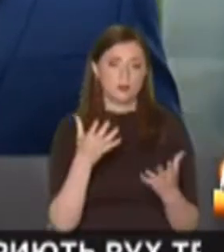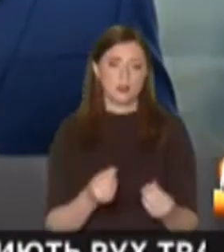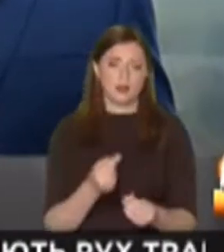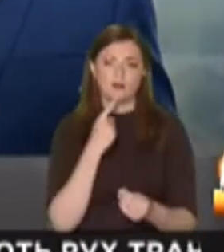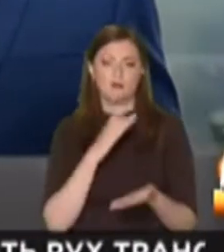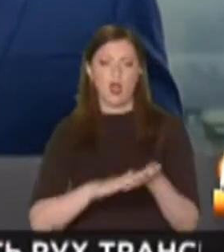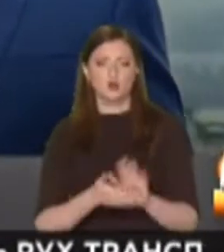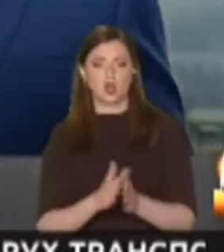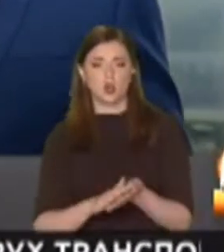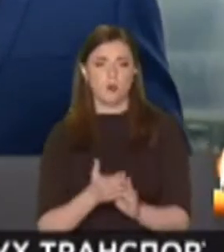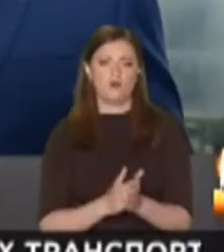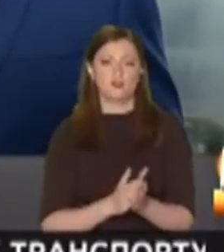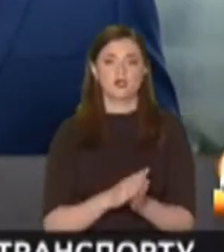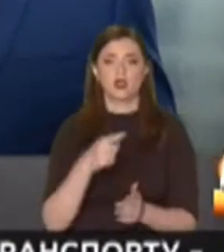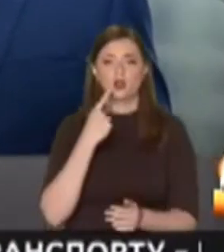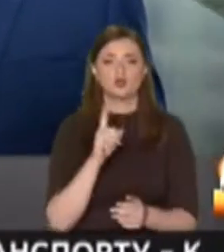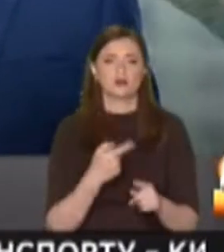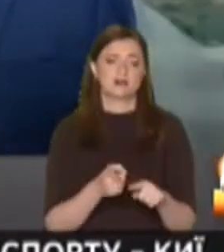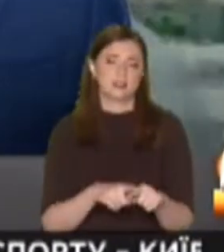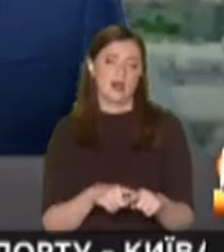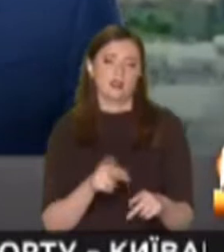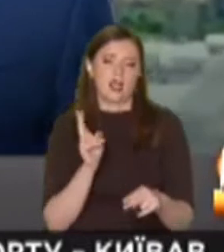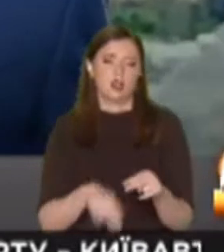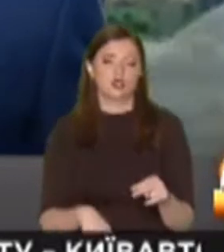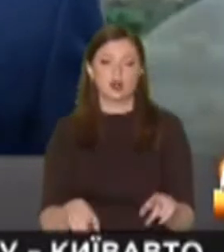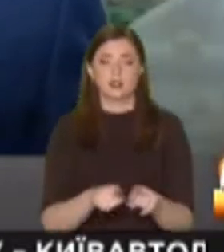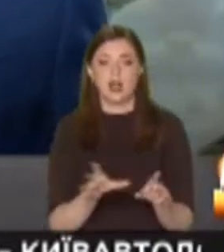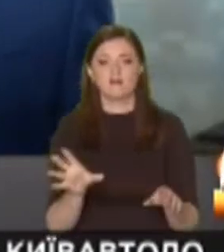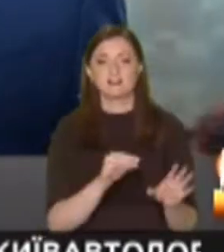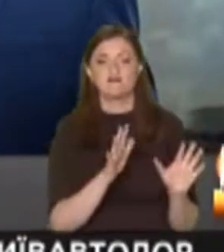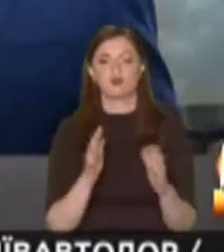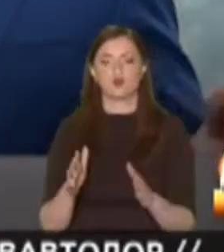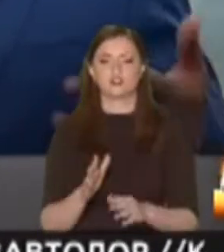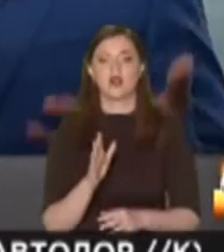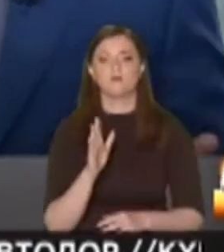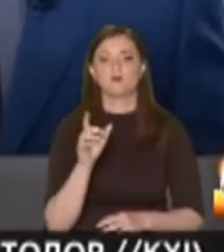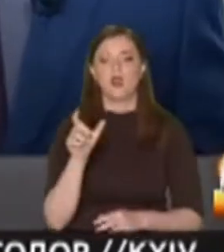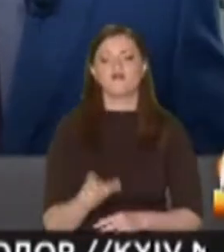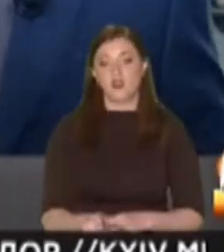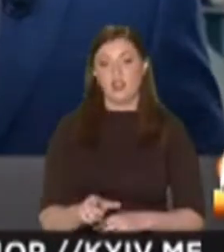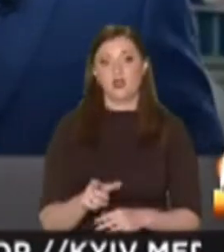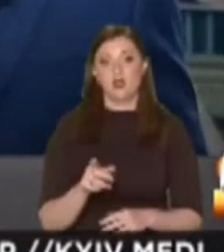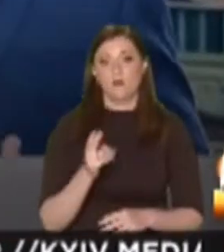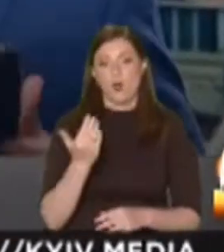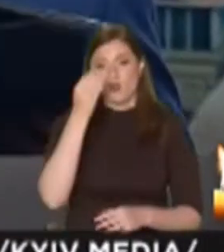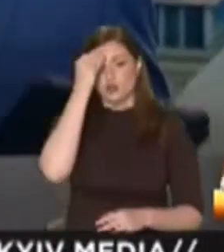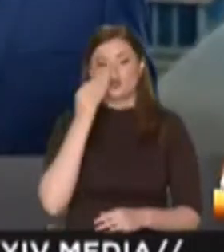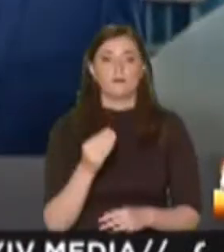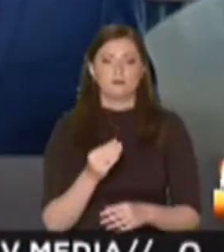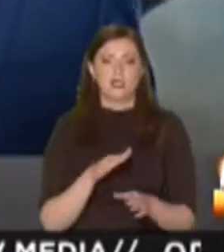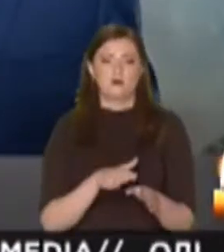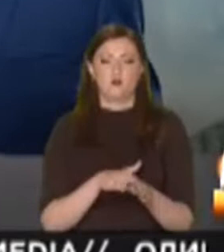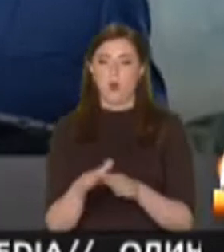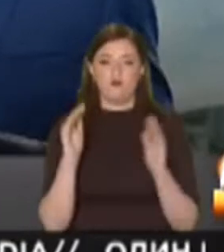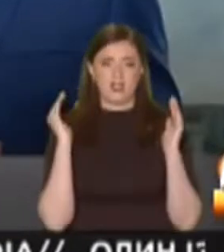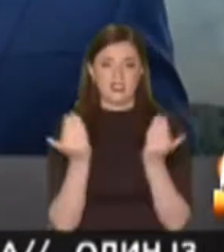намагаються домовитись, типу, кажучи, що це коли це закінчиться. Так це відбувається. Тобто він, по-вашому, знаходиться в повній ізоляції,